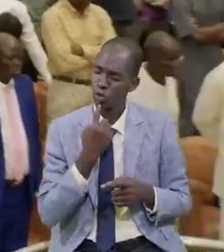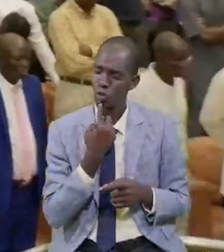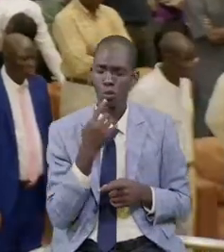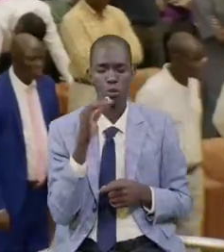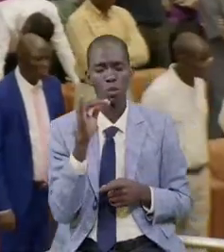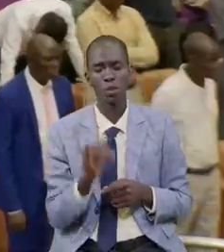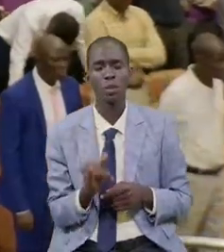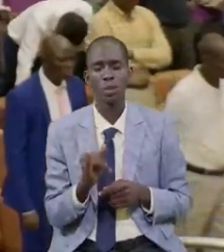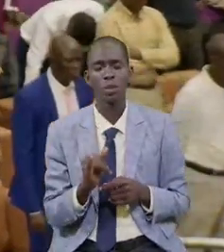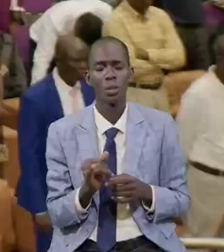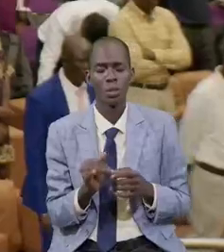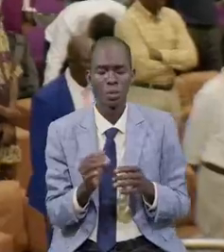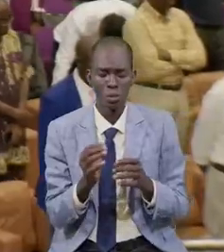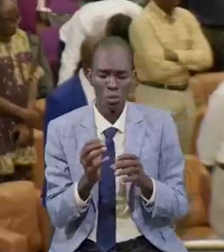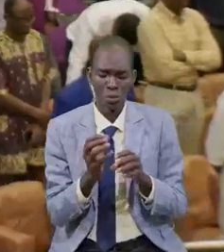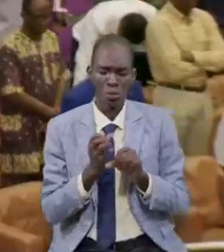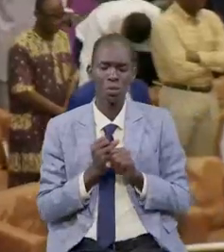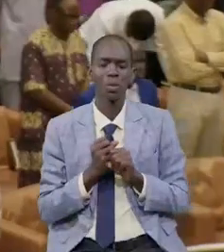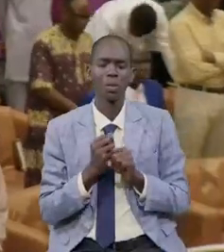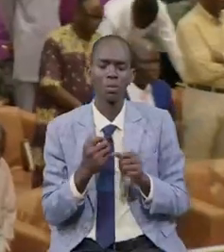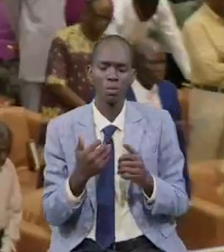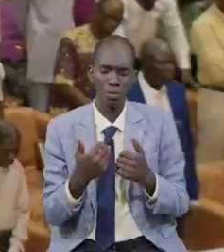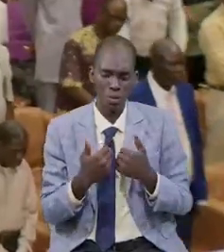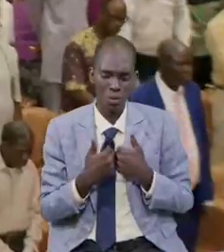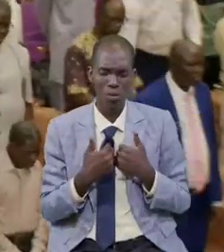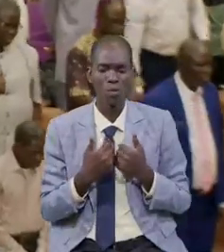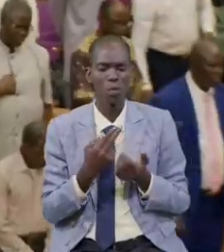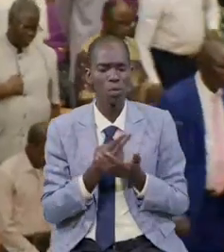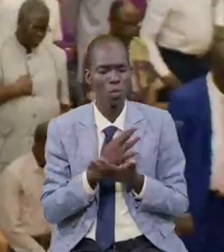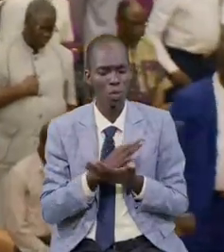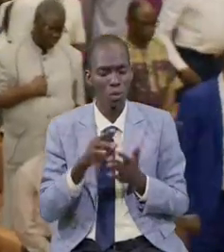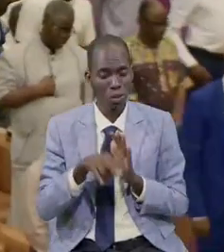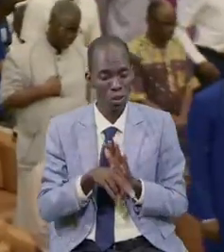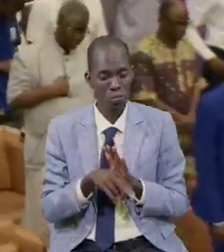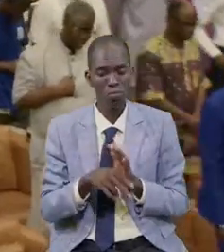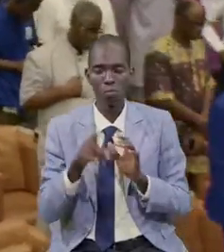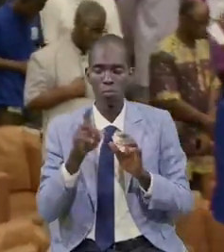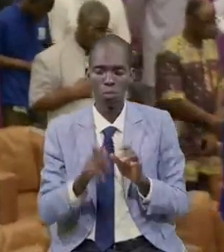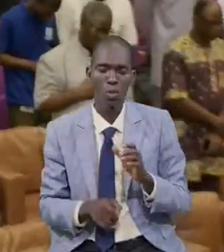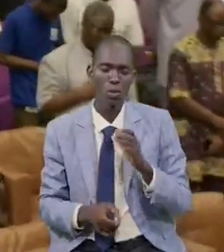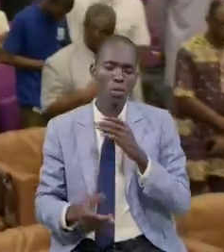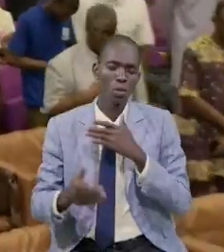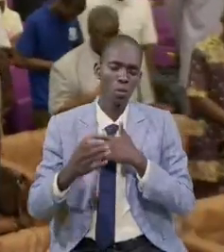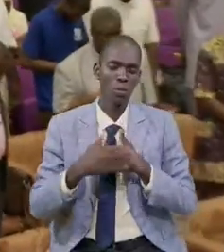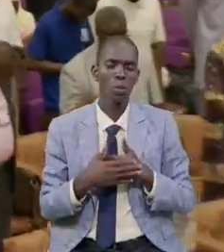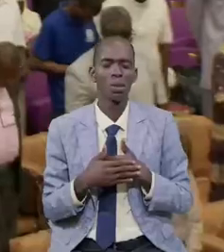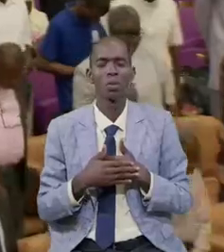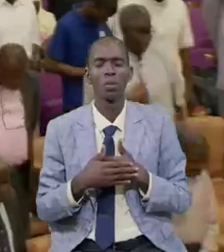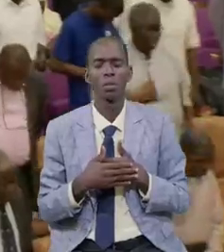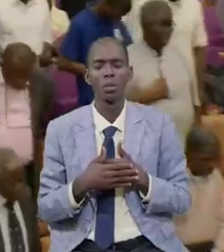Au sérieux, sérieusement et fermement, possédez la